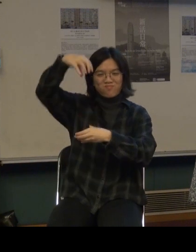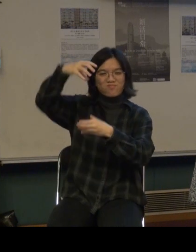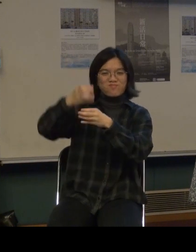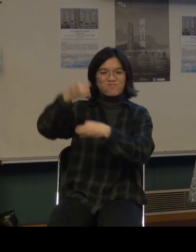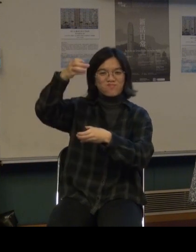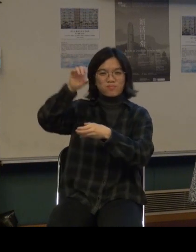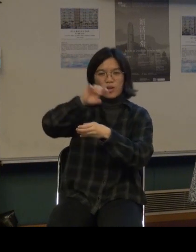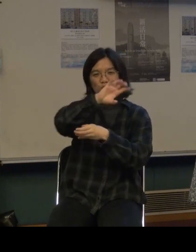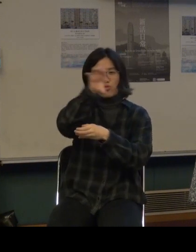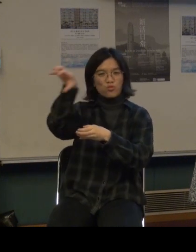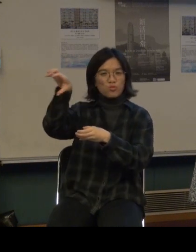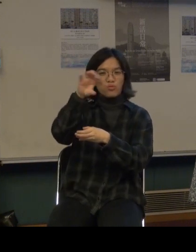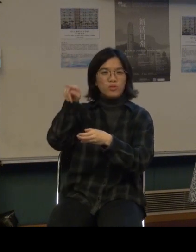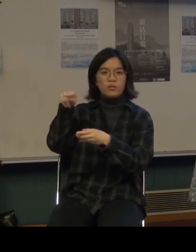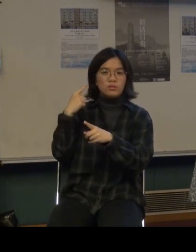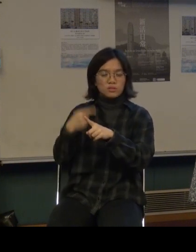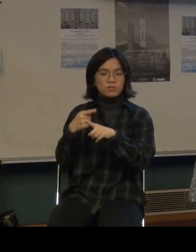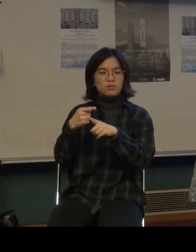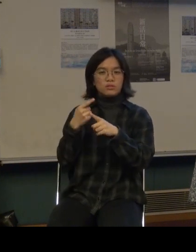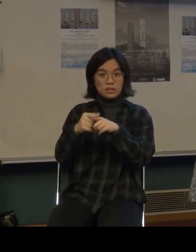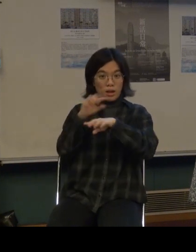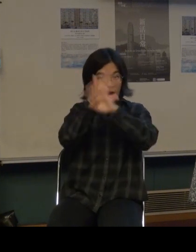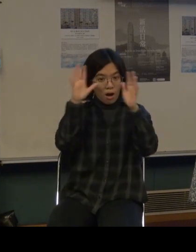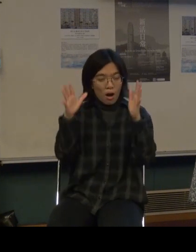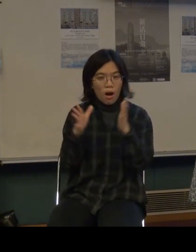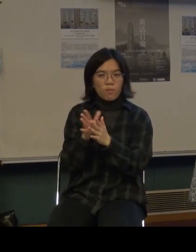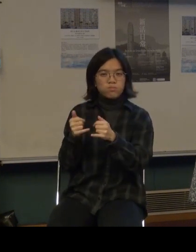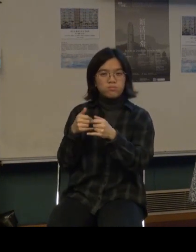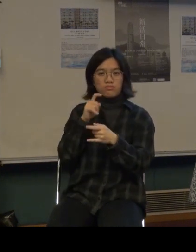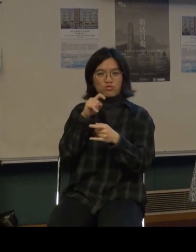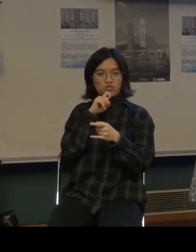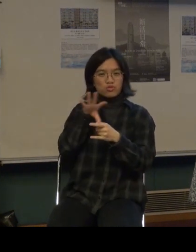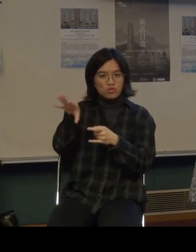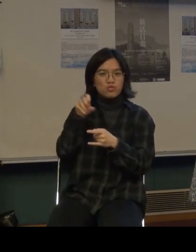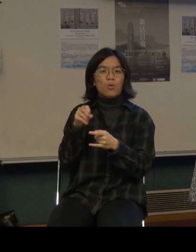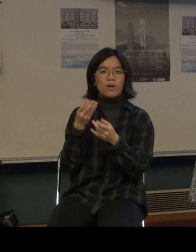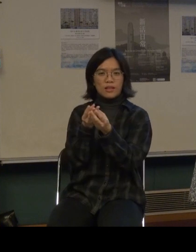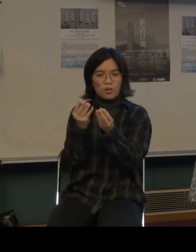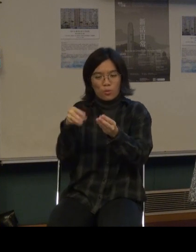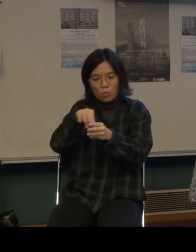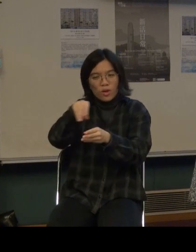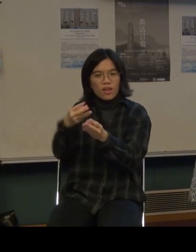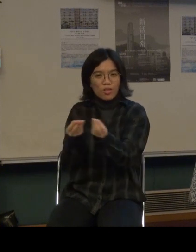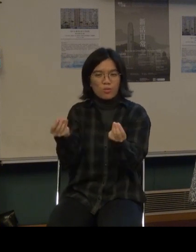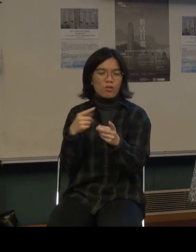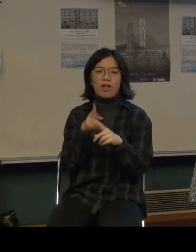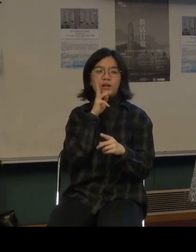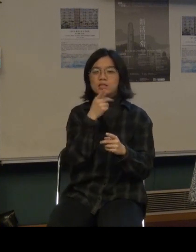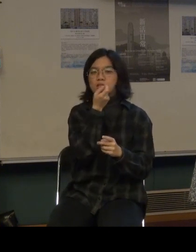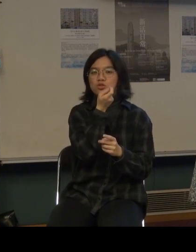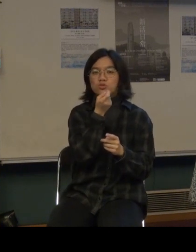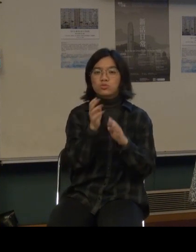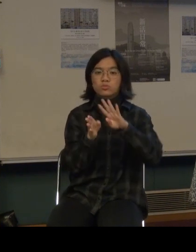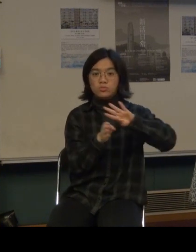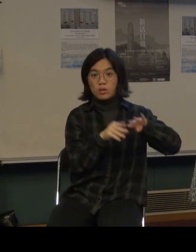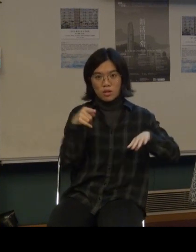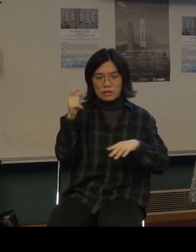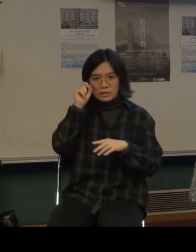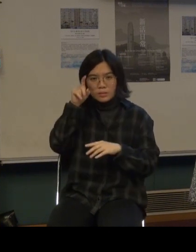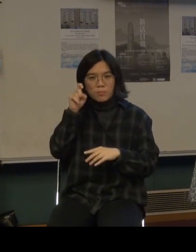凝土起出嚟咧，其實就個例子就好少嘅。嗱，反而最顯著嘅例子咧，就係、是、起街市